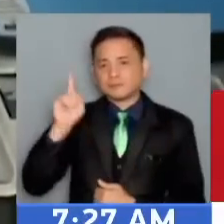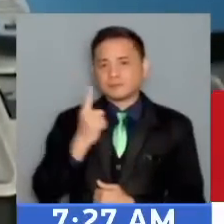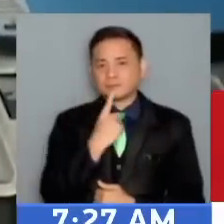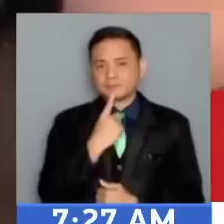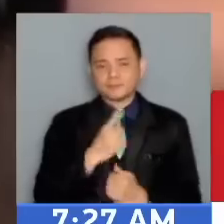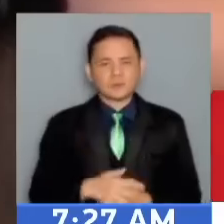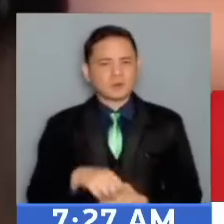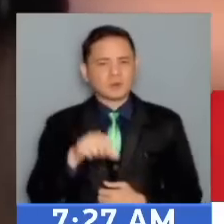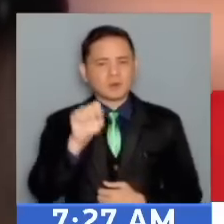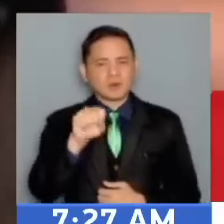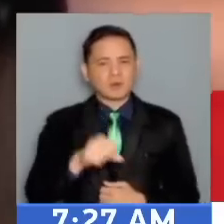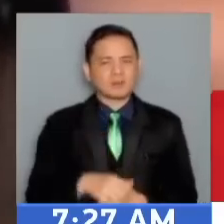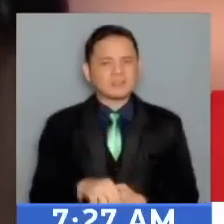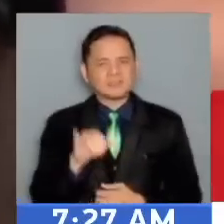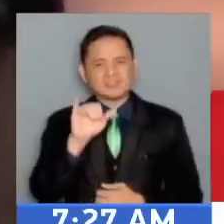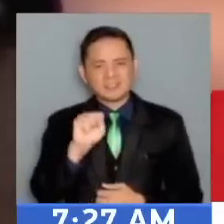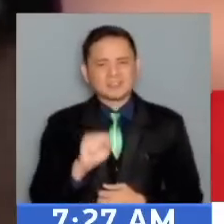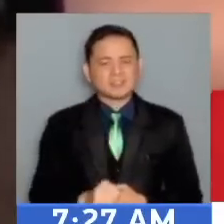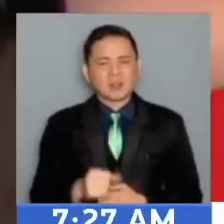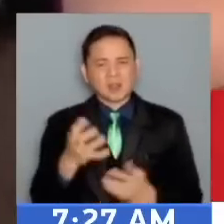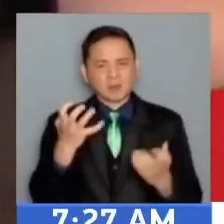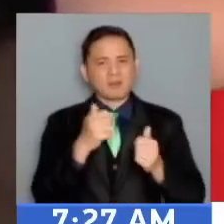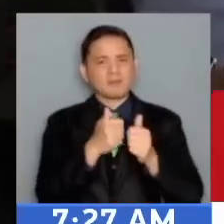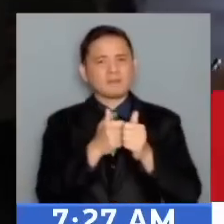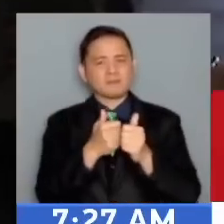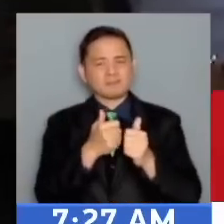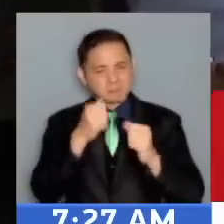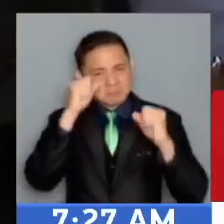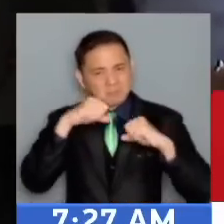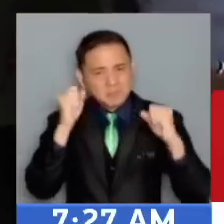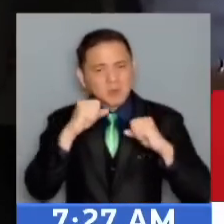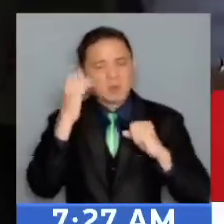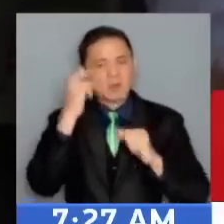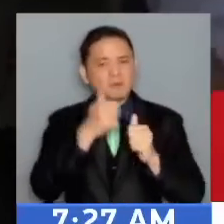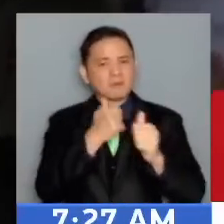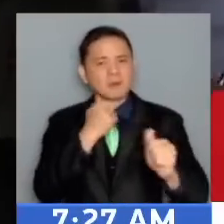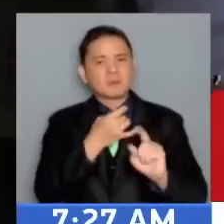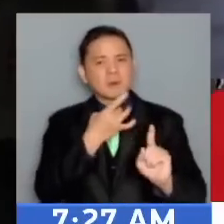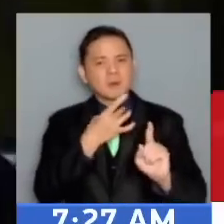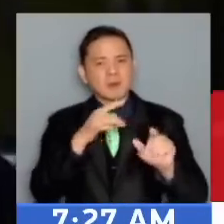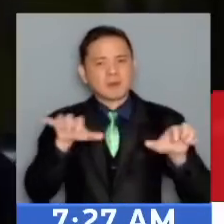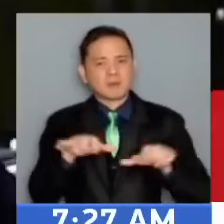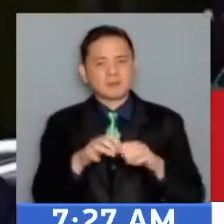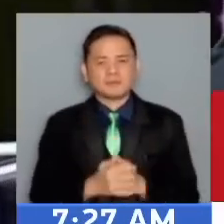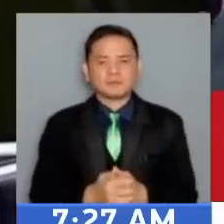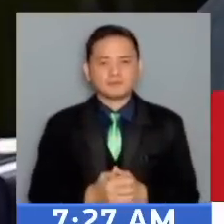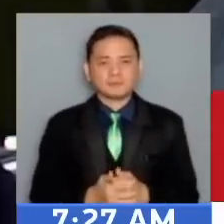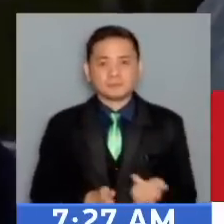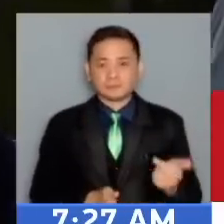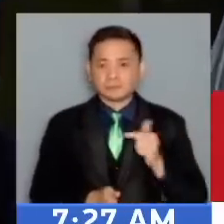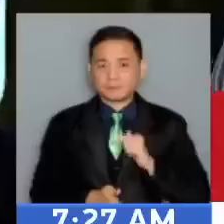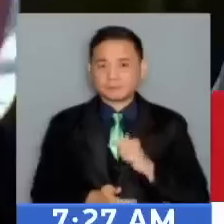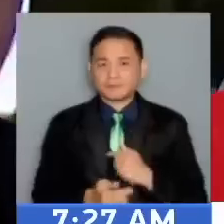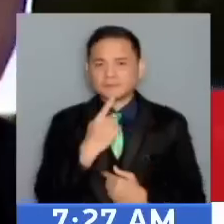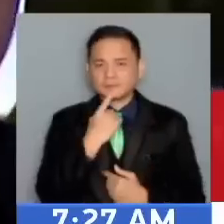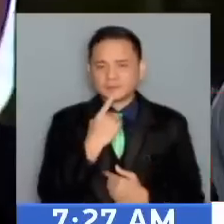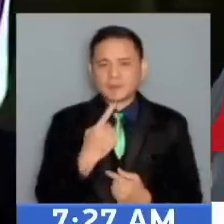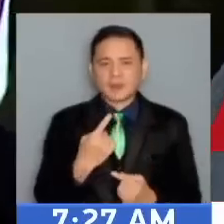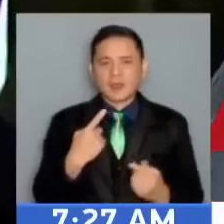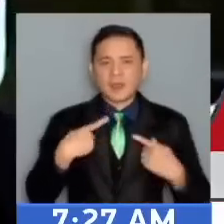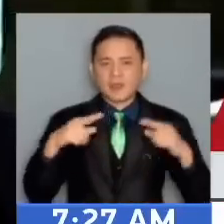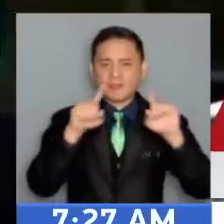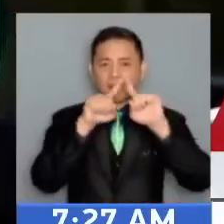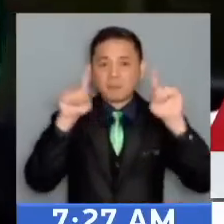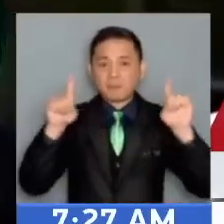na ganun. Dapat nila maglagay ng signage na bawal ang bastos sa loob ng mga PUV. Manggaan lang kami, ma'am. Magpapasigil lang